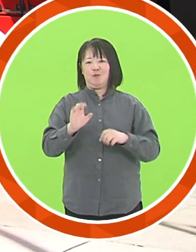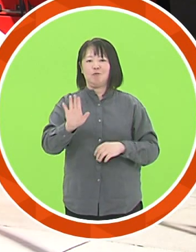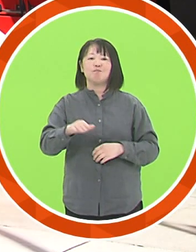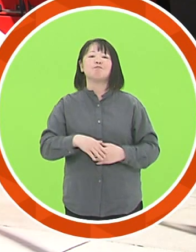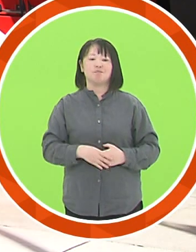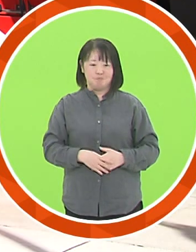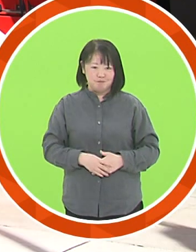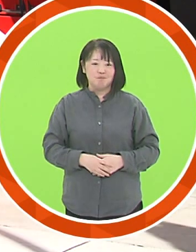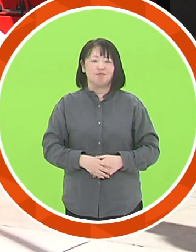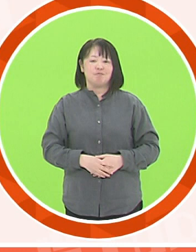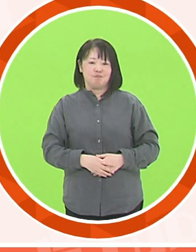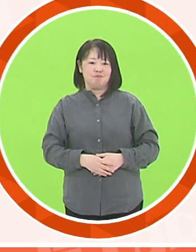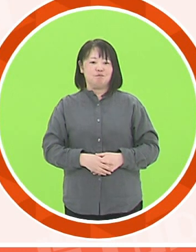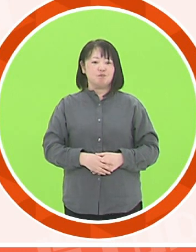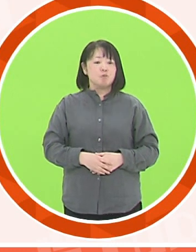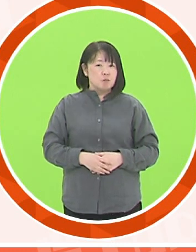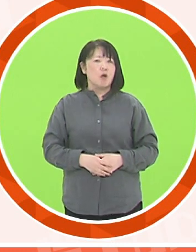ています。